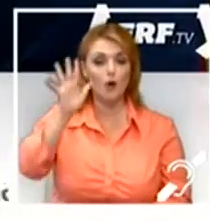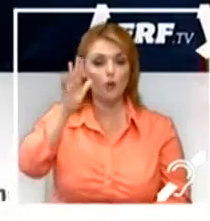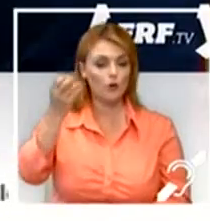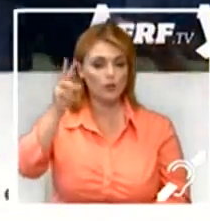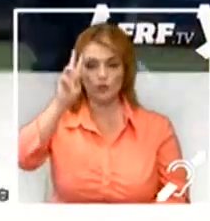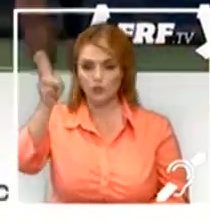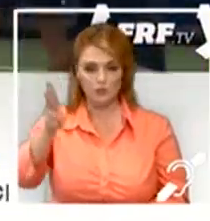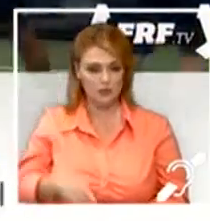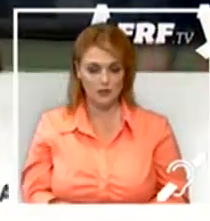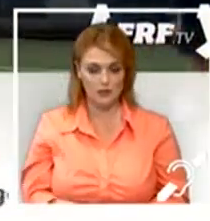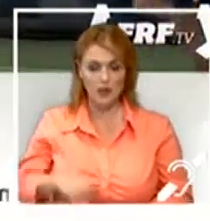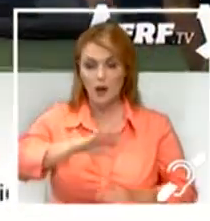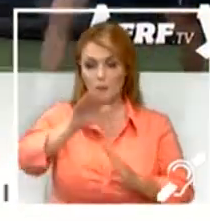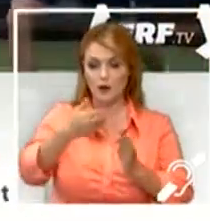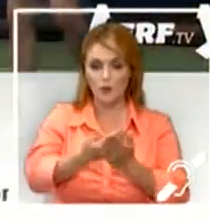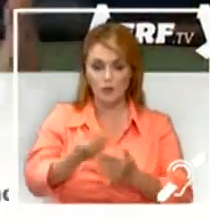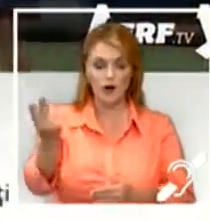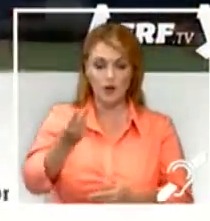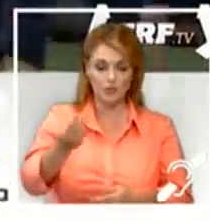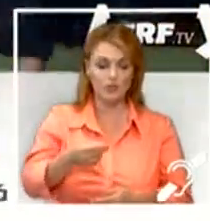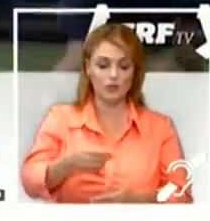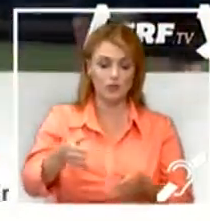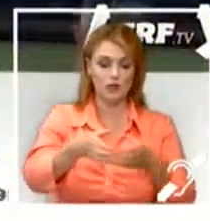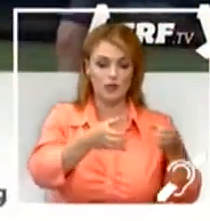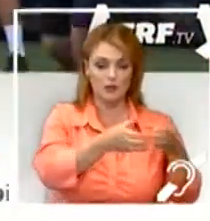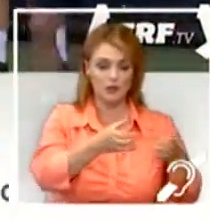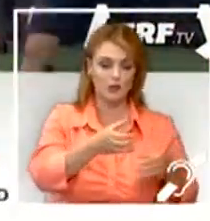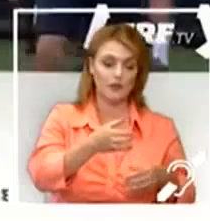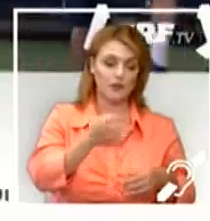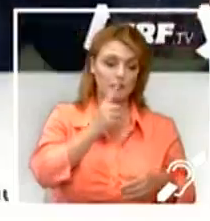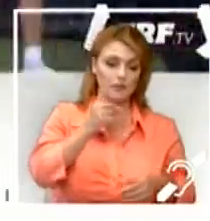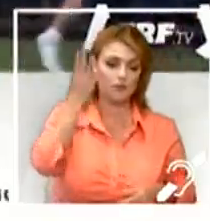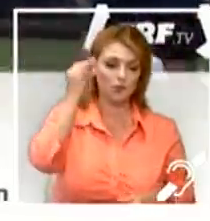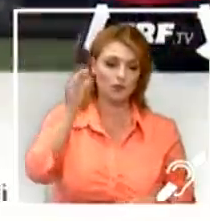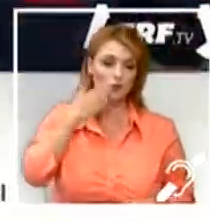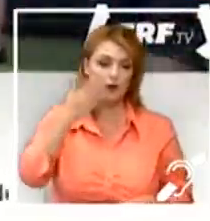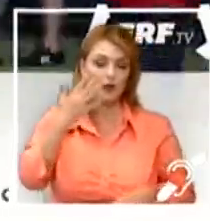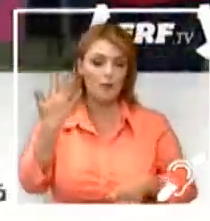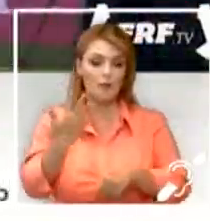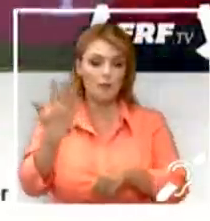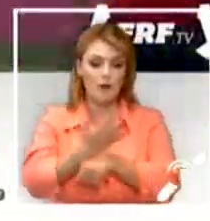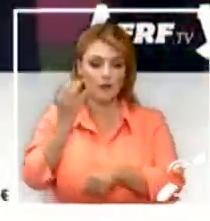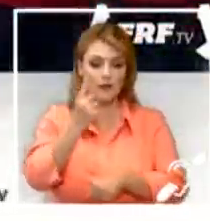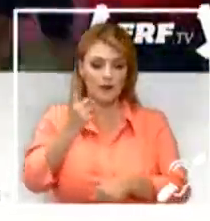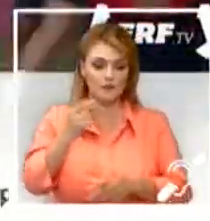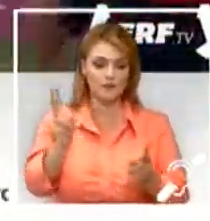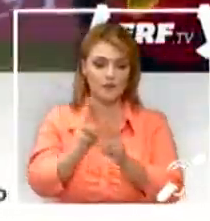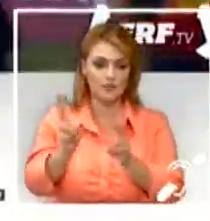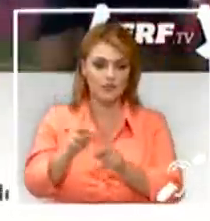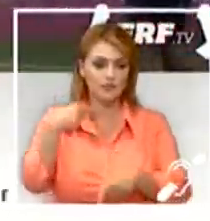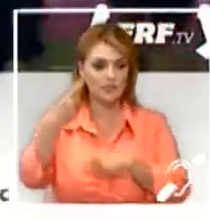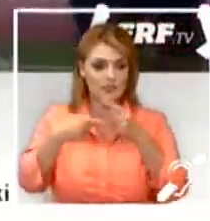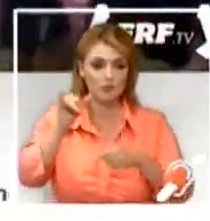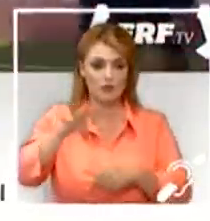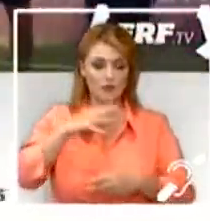de UEFA. Până acum, reprezentativele Republicii Moldova și României la fotbal s-au întâlnit de 5 ori, de fiecare dată în meciuri